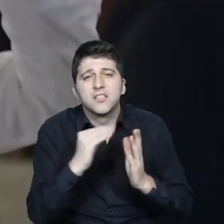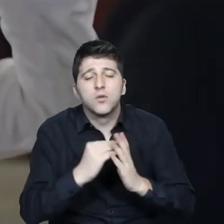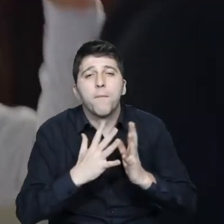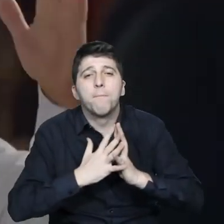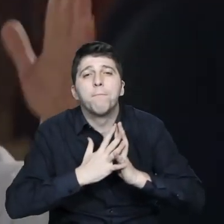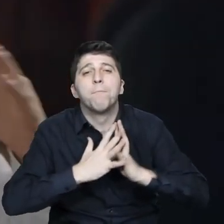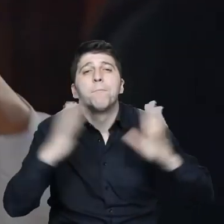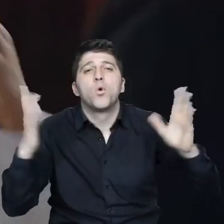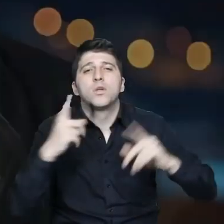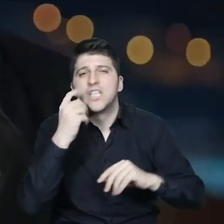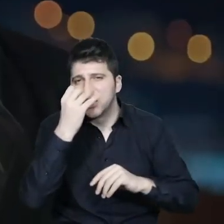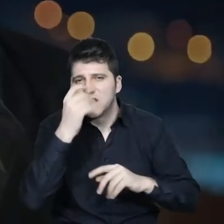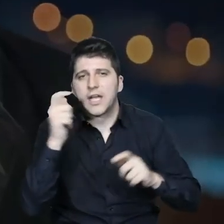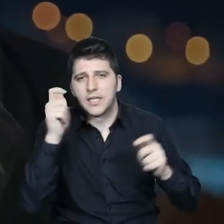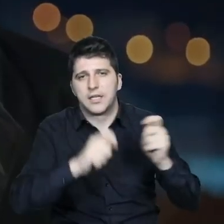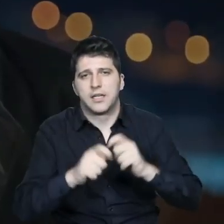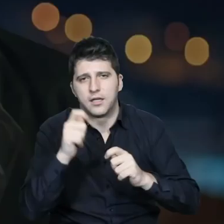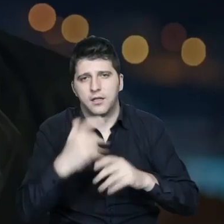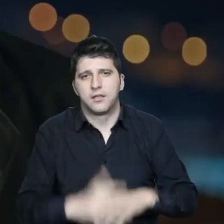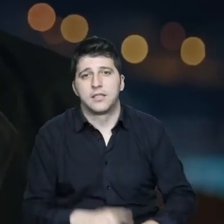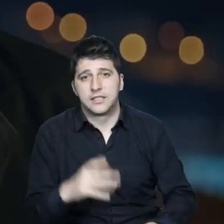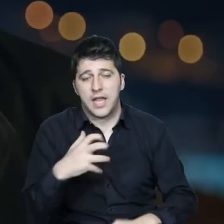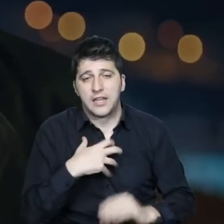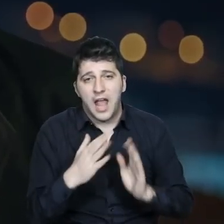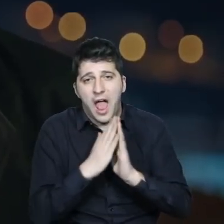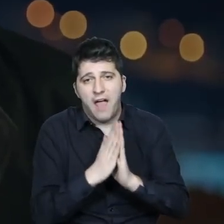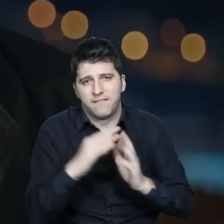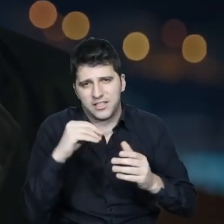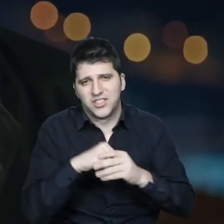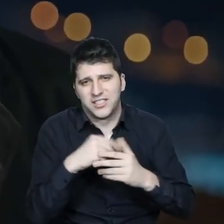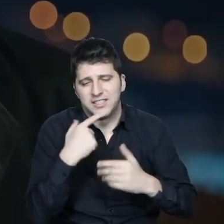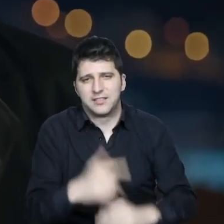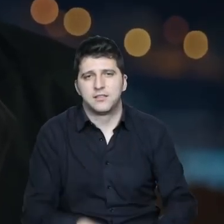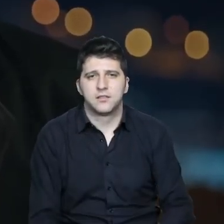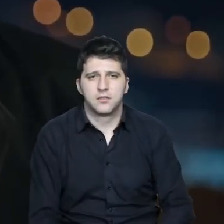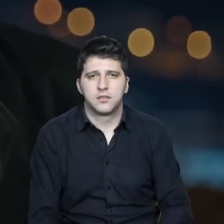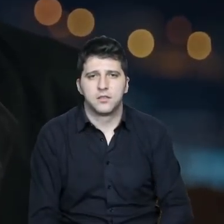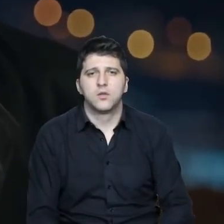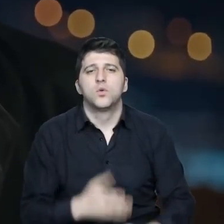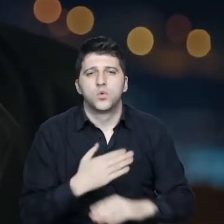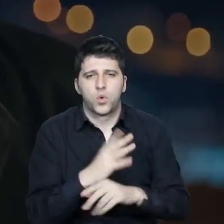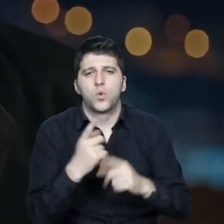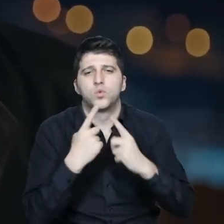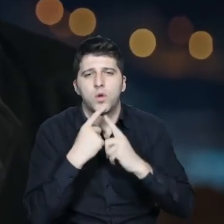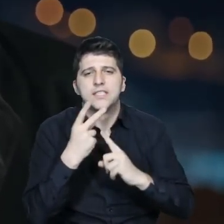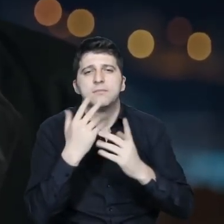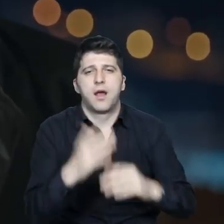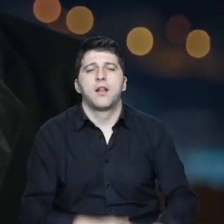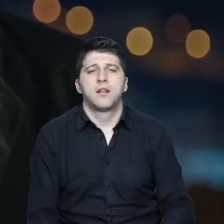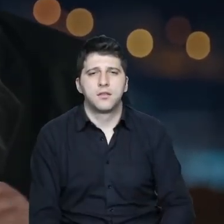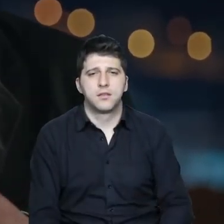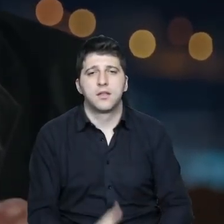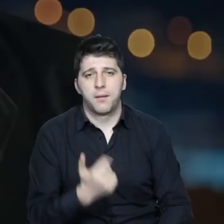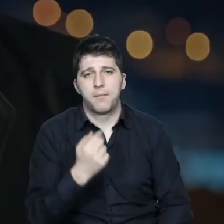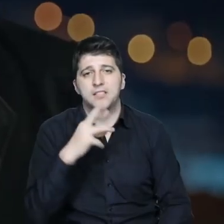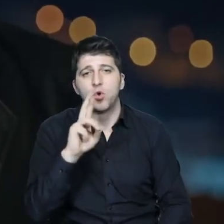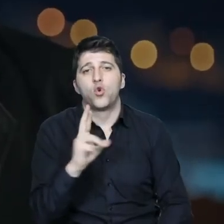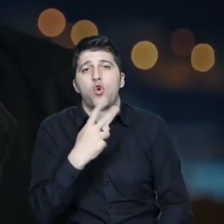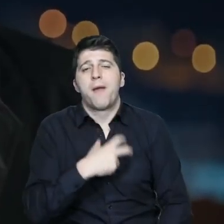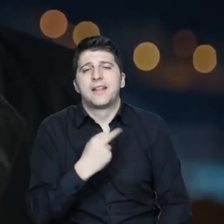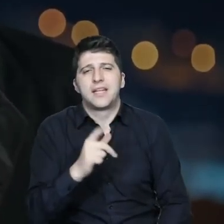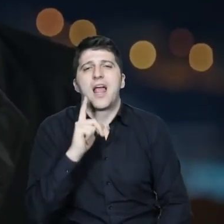kocaman, böyle çok büyük bir çiçek yaptır abi. Hani kendini affettirmek babında abime söyleyeyim. Doğru söylüyorsun lan İsmail. Biraz romantik